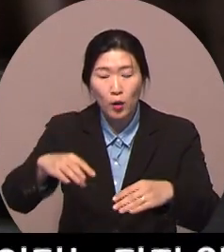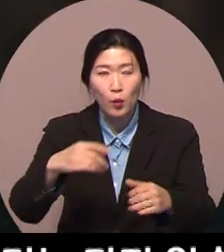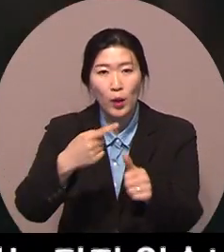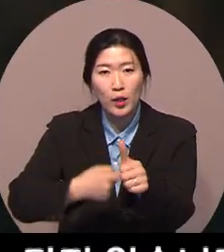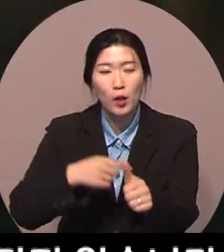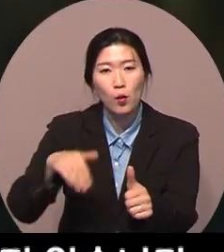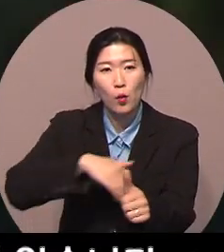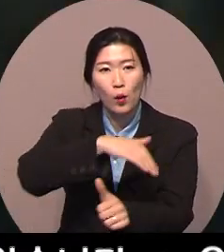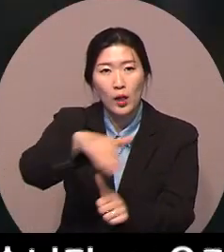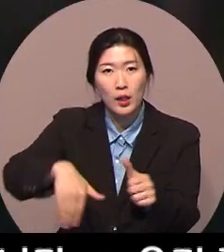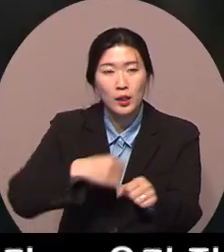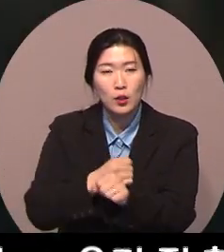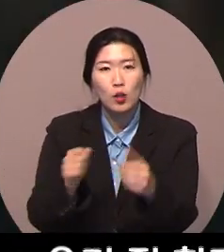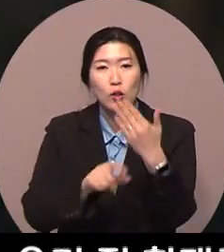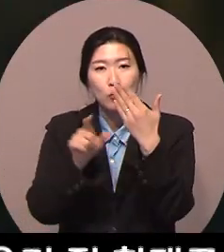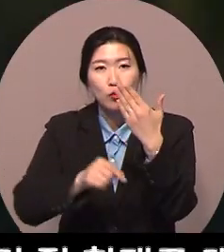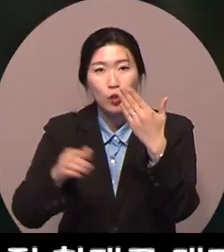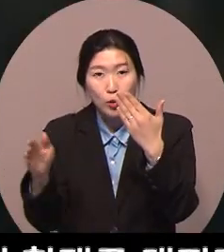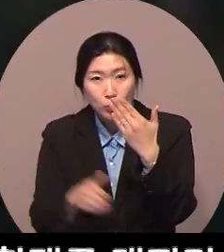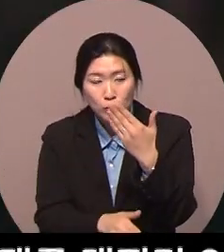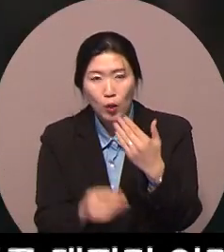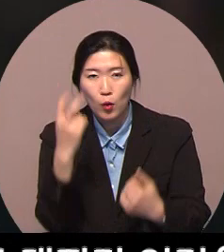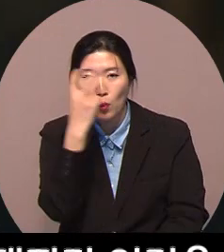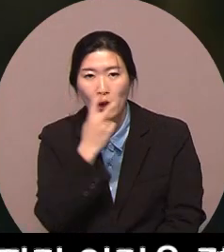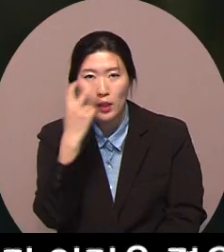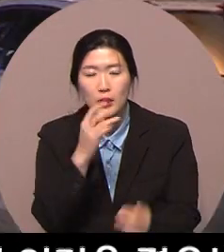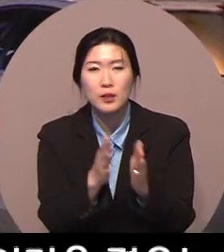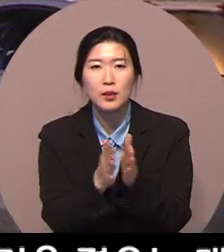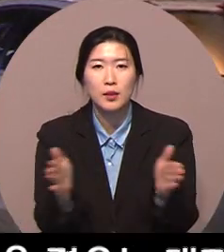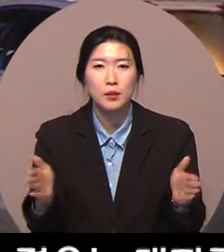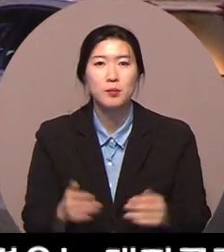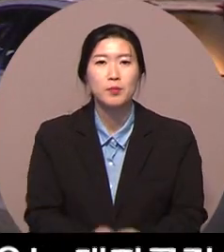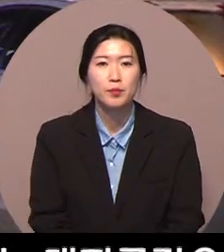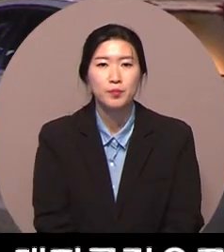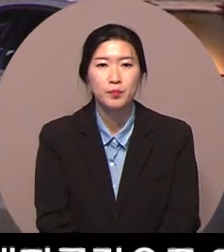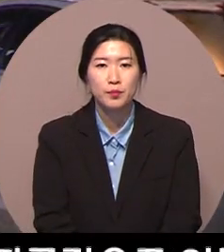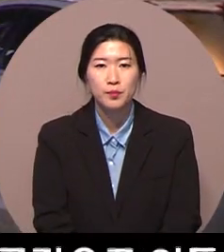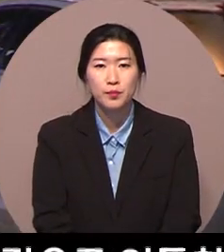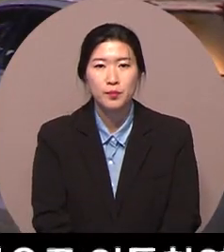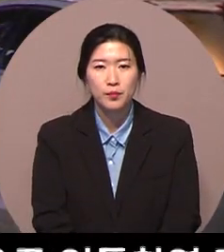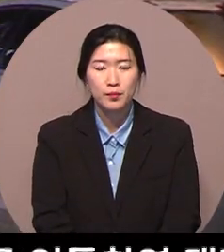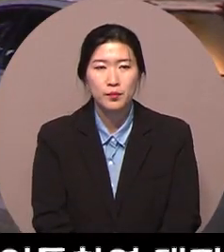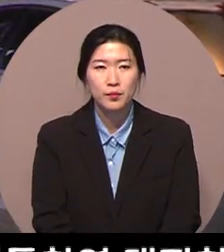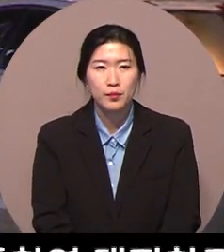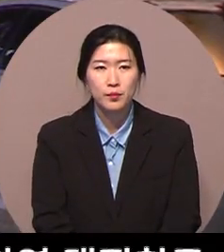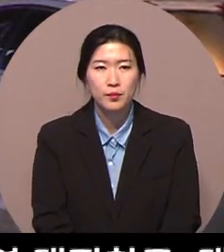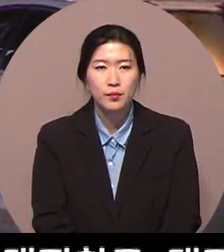지정해 9월부터 빛 공해를 본격적으로 관리합니다. MBC 뉴스 김유미입니다.